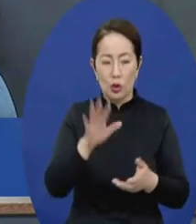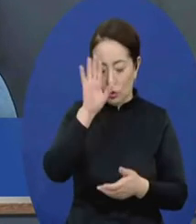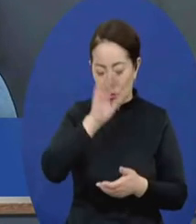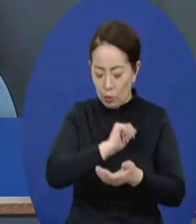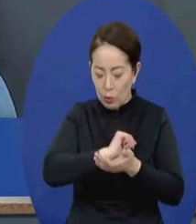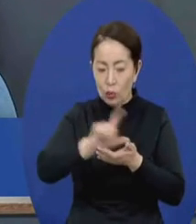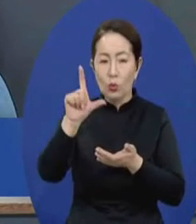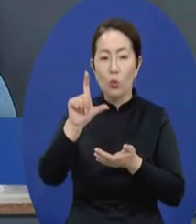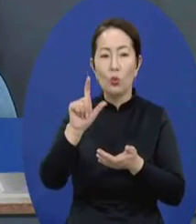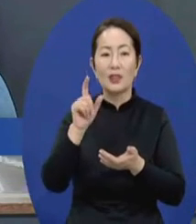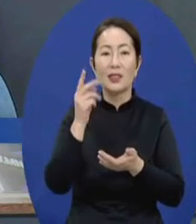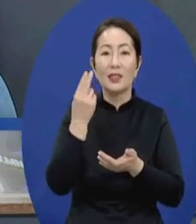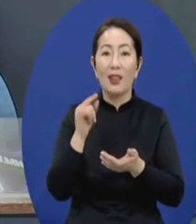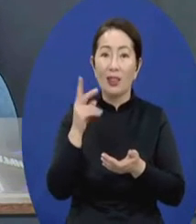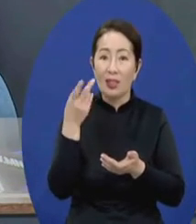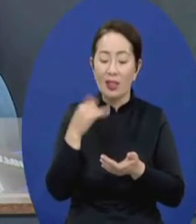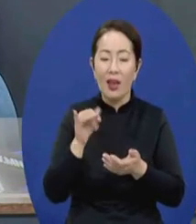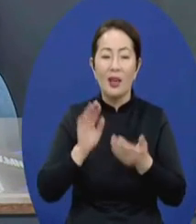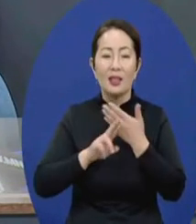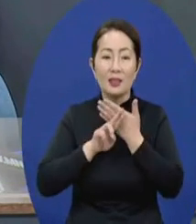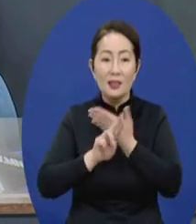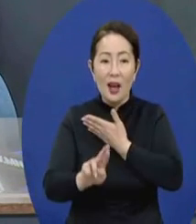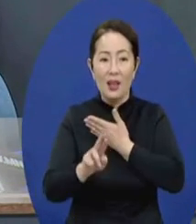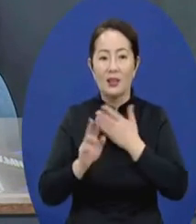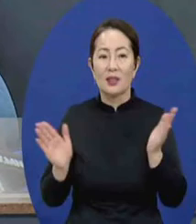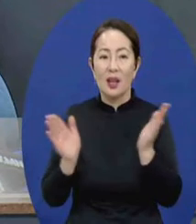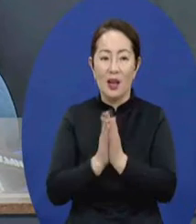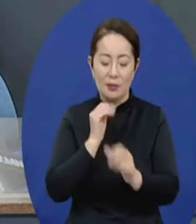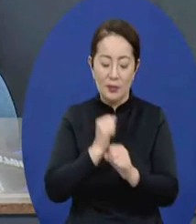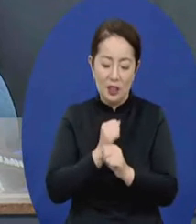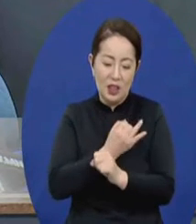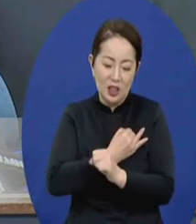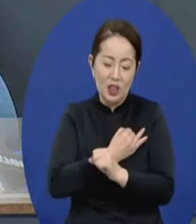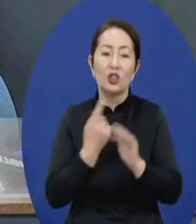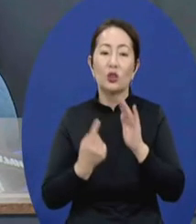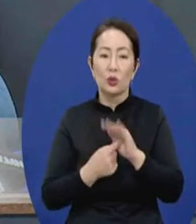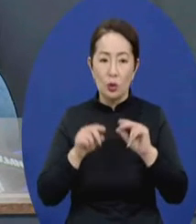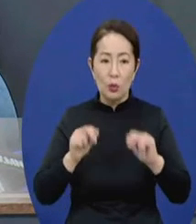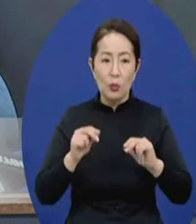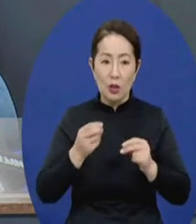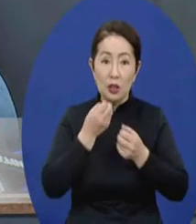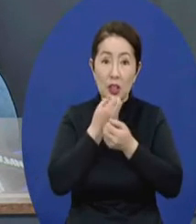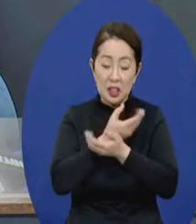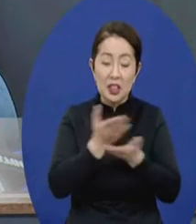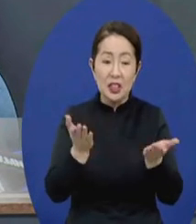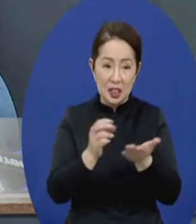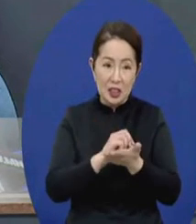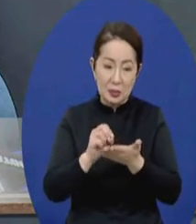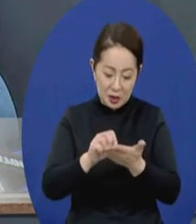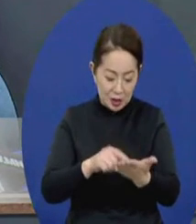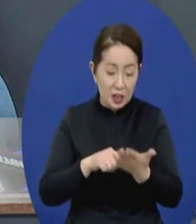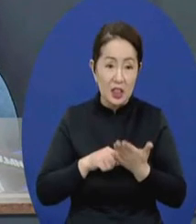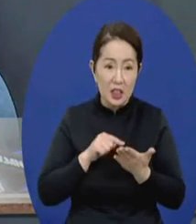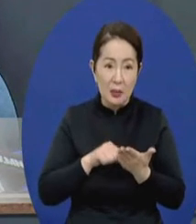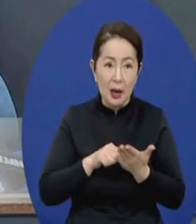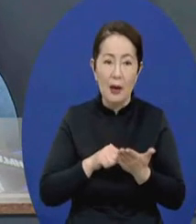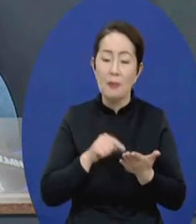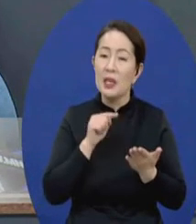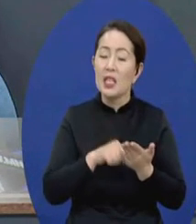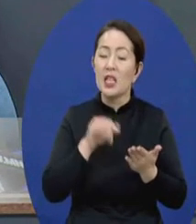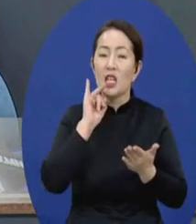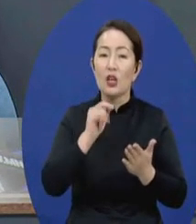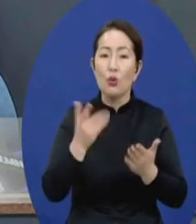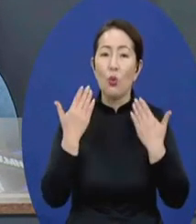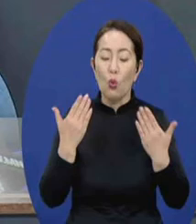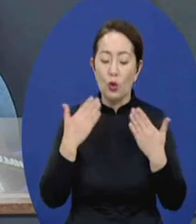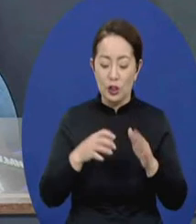хэмжээний үнцэнд бас цаашдын хамтын ажиллагааны чухал одоо итгэлцлийн суурь болно гэдгээ илэрхийлсэн. За мөн одоо улсын